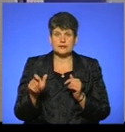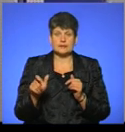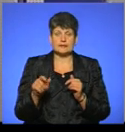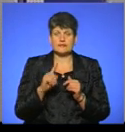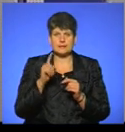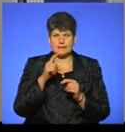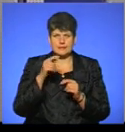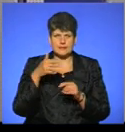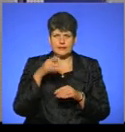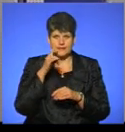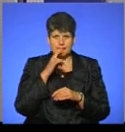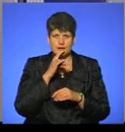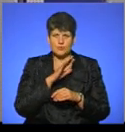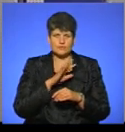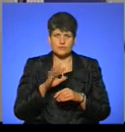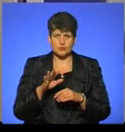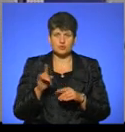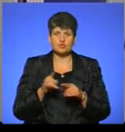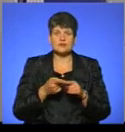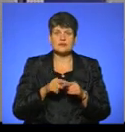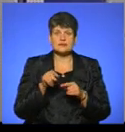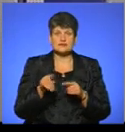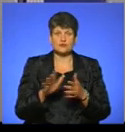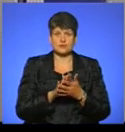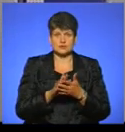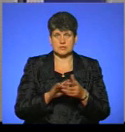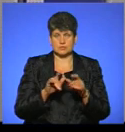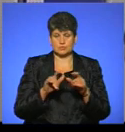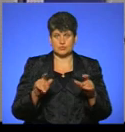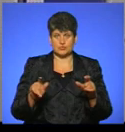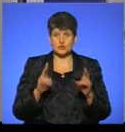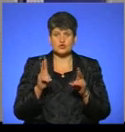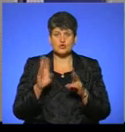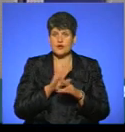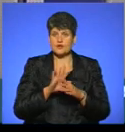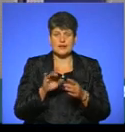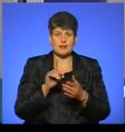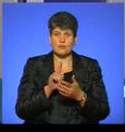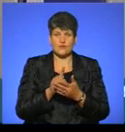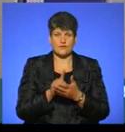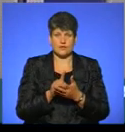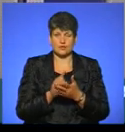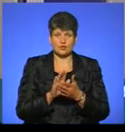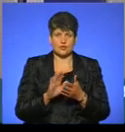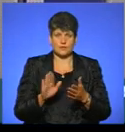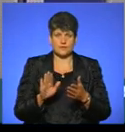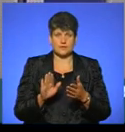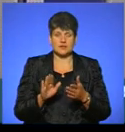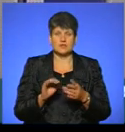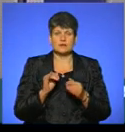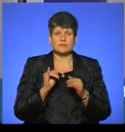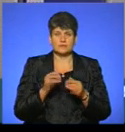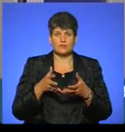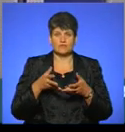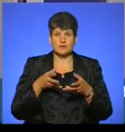усвідомлювали, що це очисні споруди. Ніщо не повинно ні шкідливо впливати